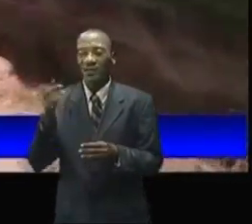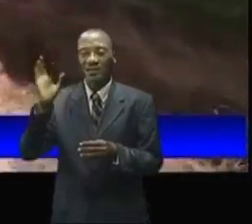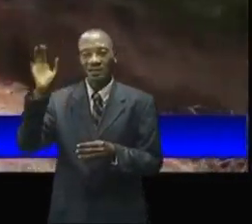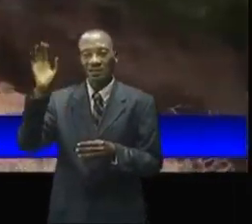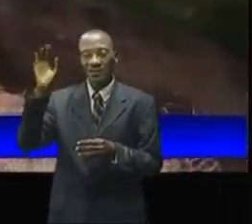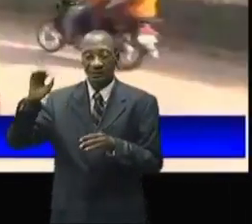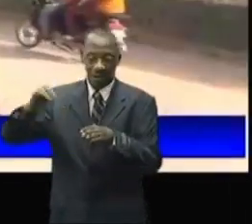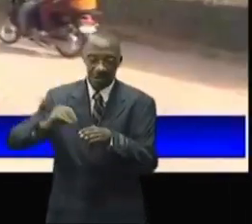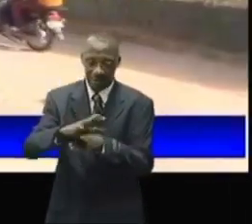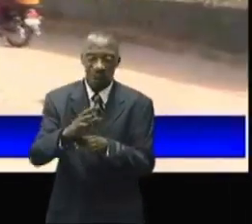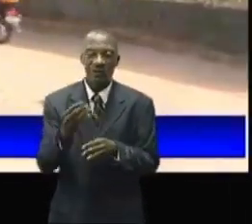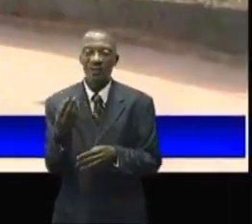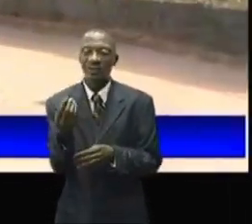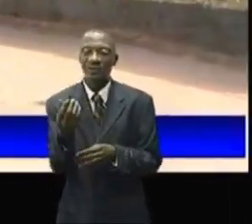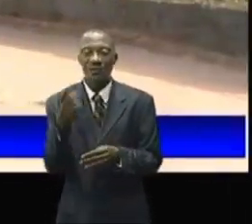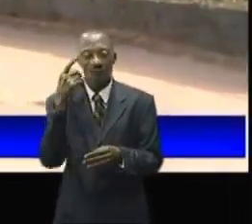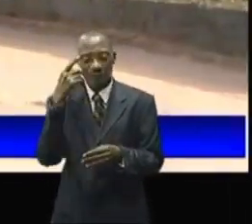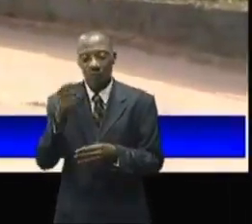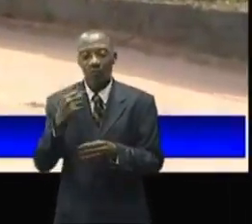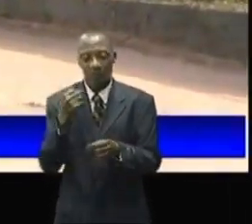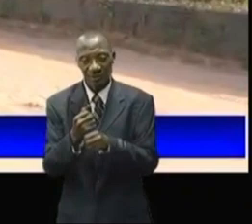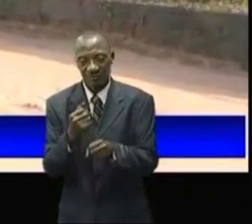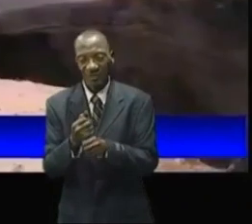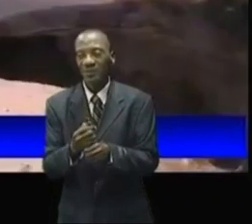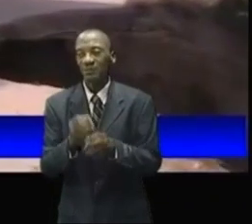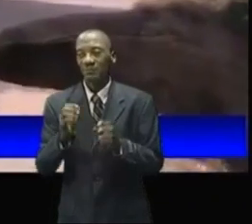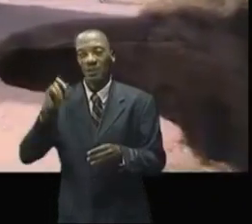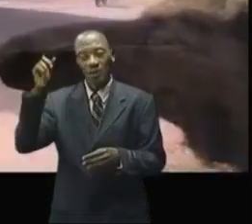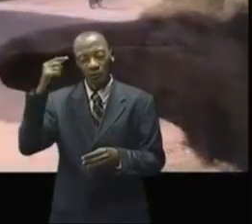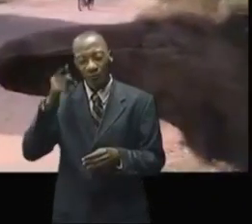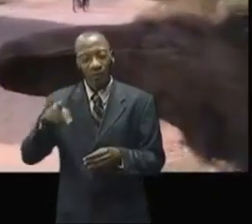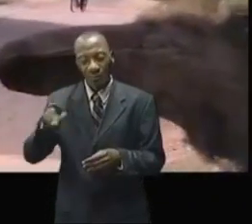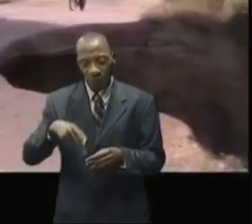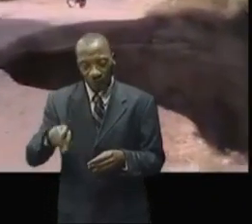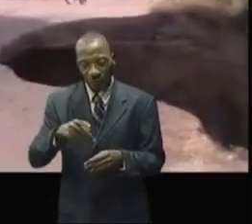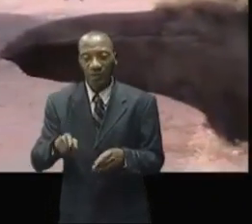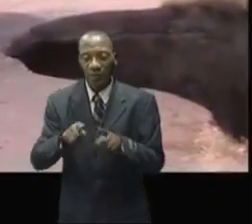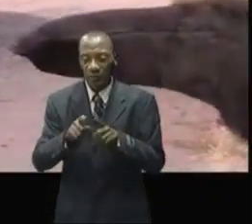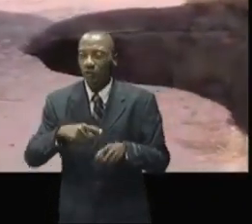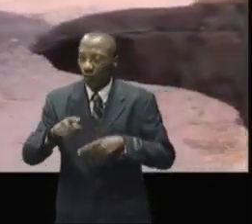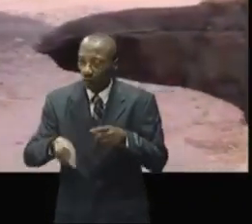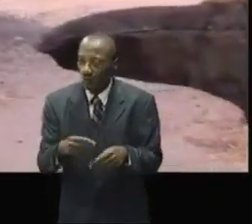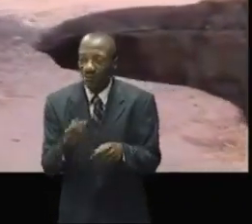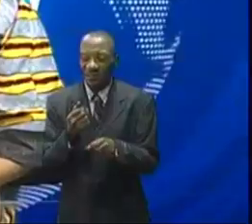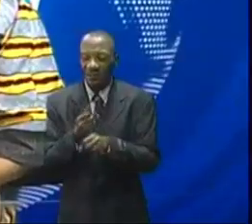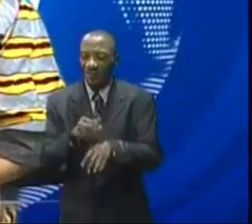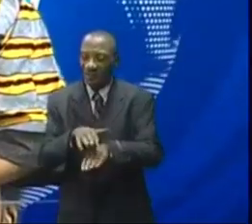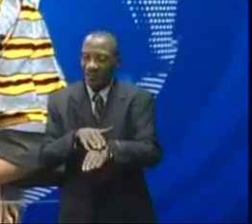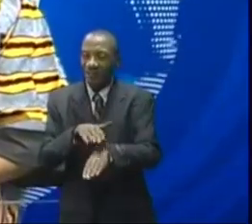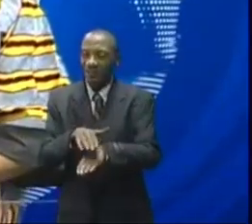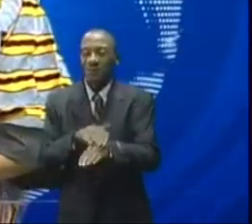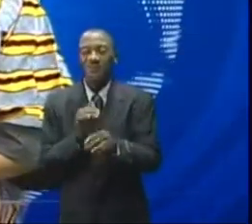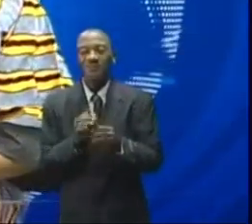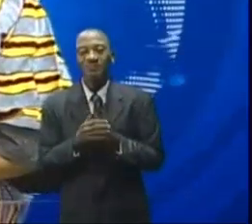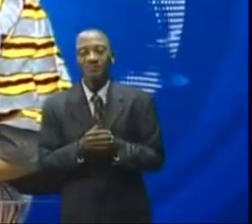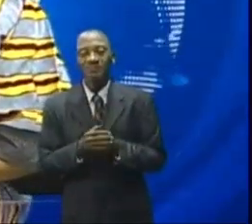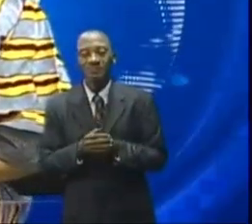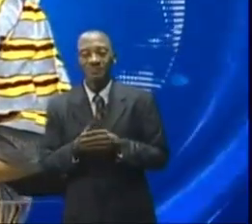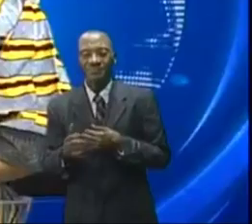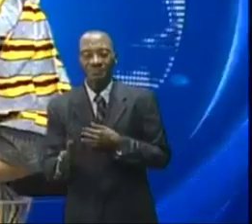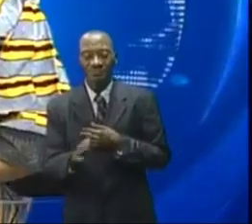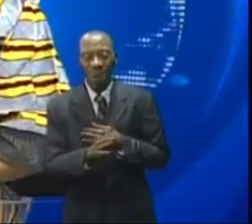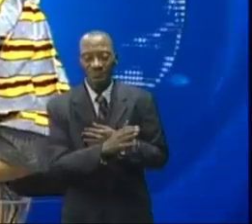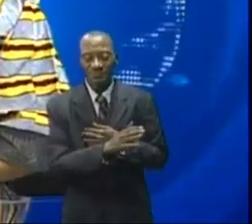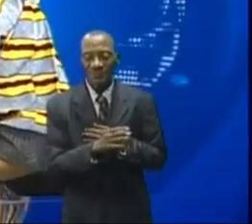usagers souhaitent voir une nouvelle politique de la gestion de cette route. Et puis à la Tchopo,